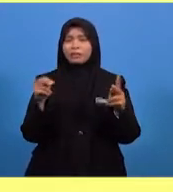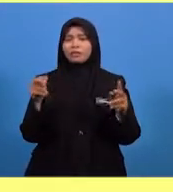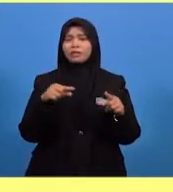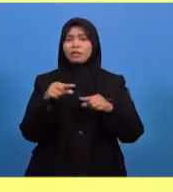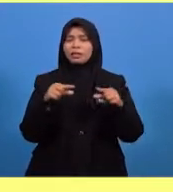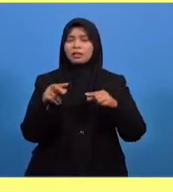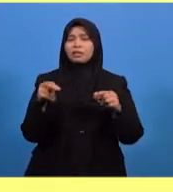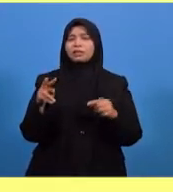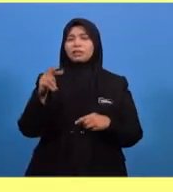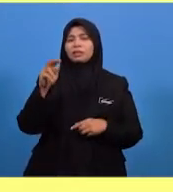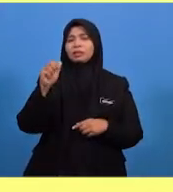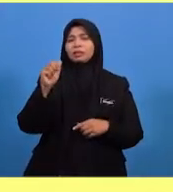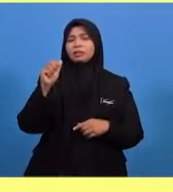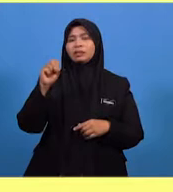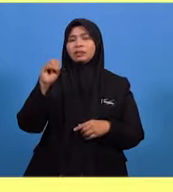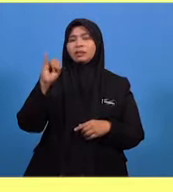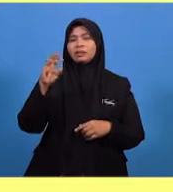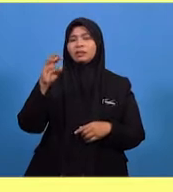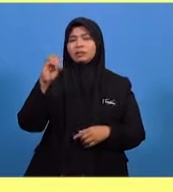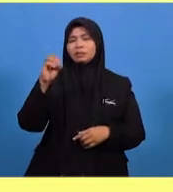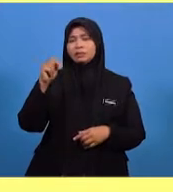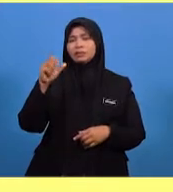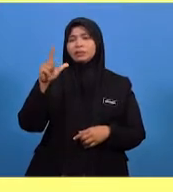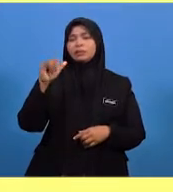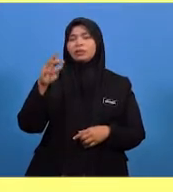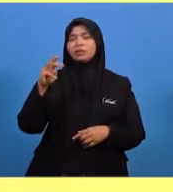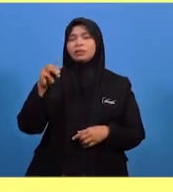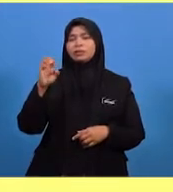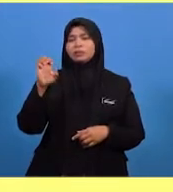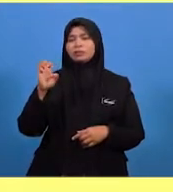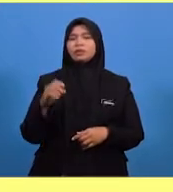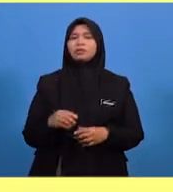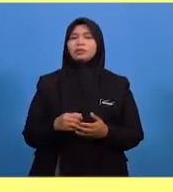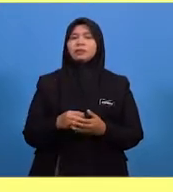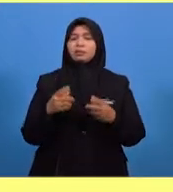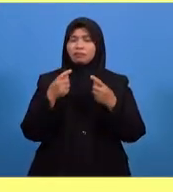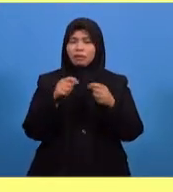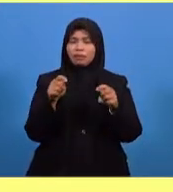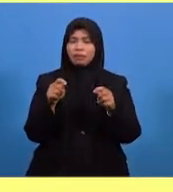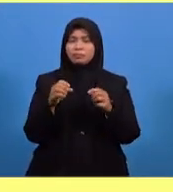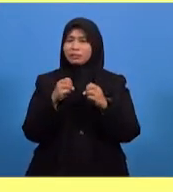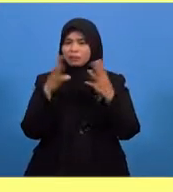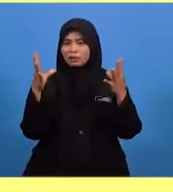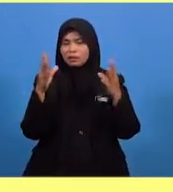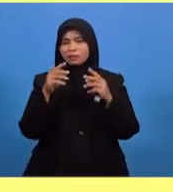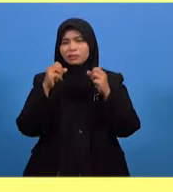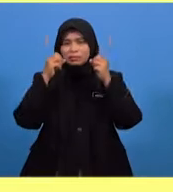Mencetuskan kesadaran politik di Serawak dan Sabah